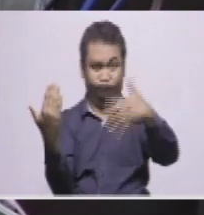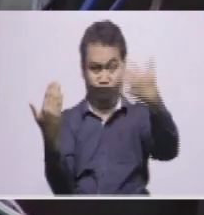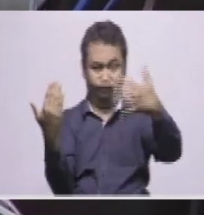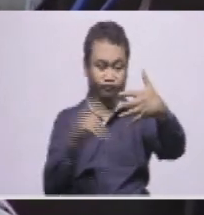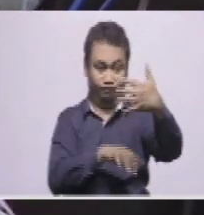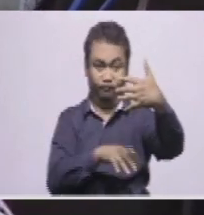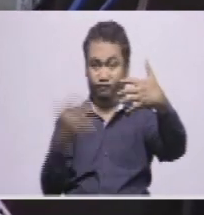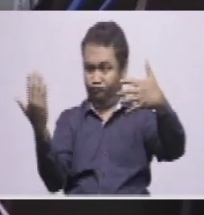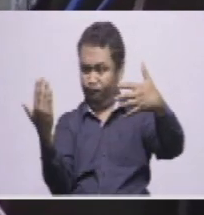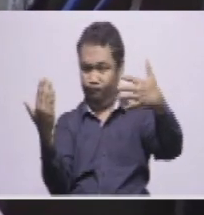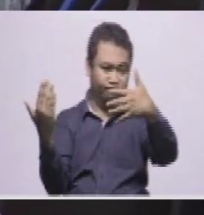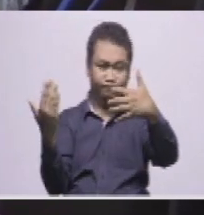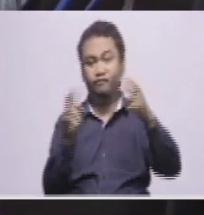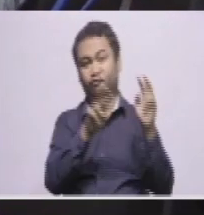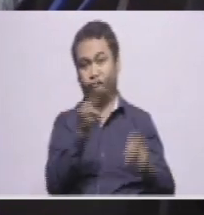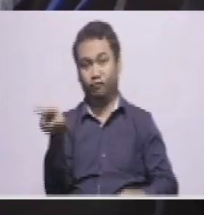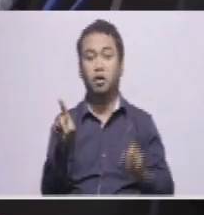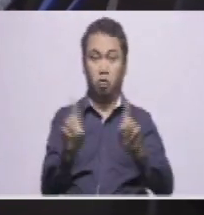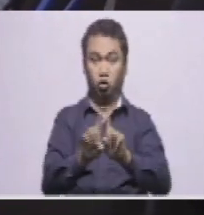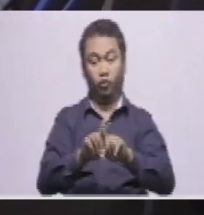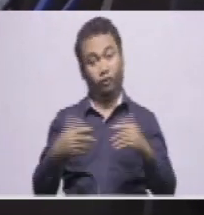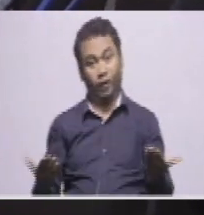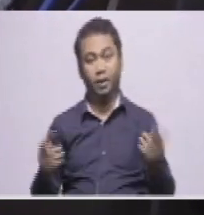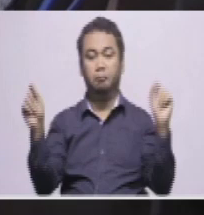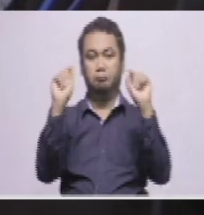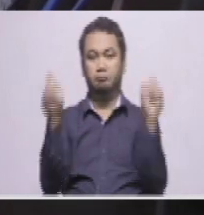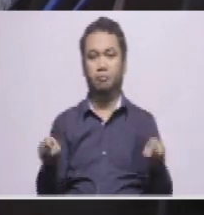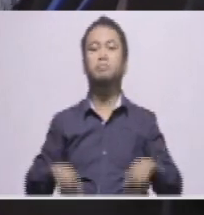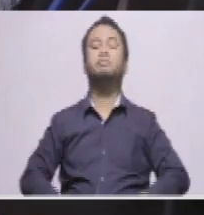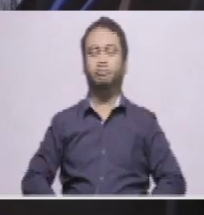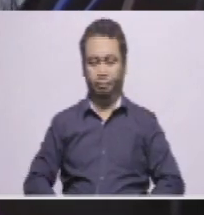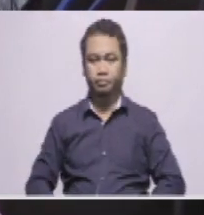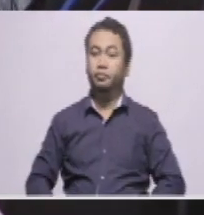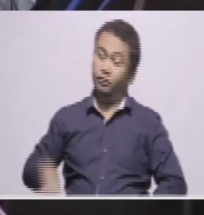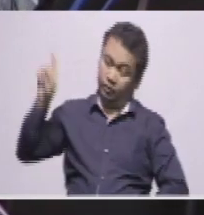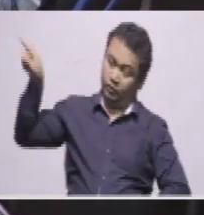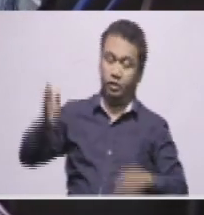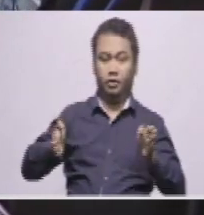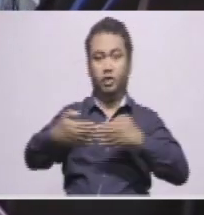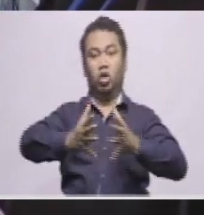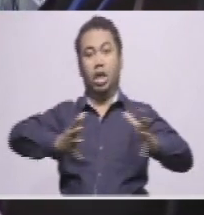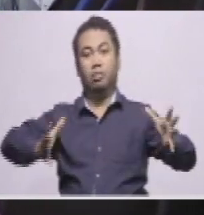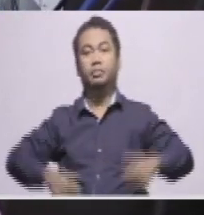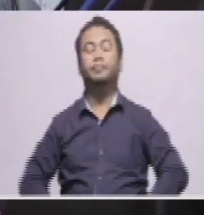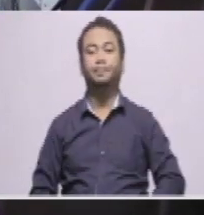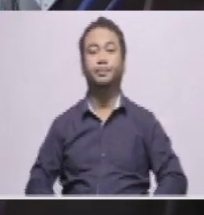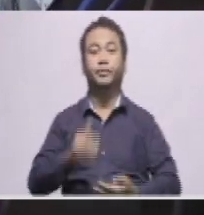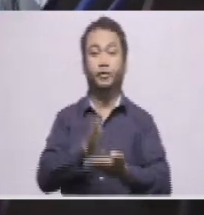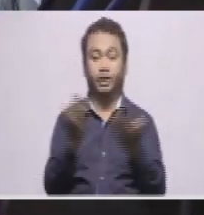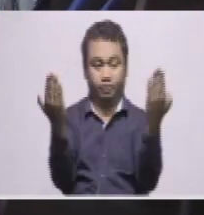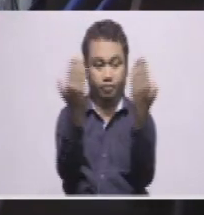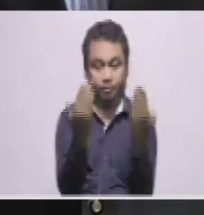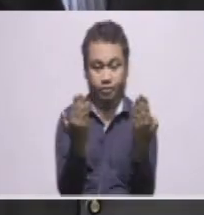ireo atsy amin'ilay salina faharo ngezadiatsokoa ny anaovana an'izay aorinan'izay fampitahana izay